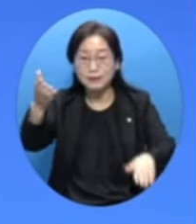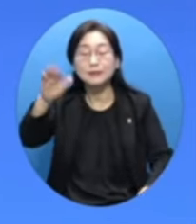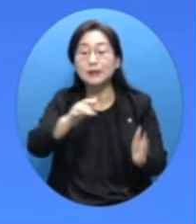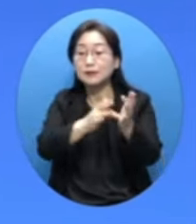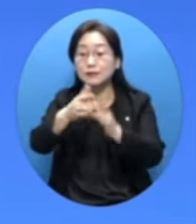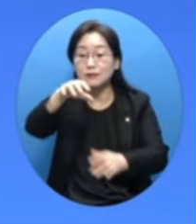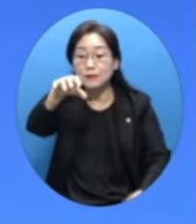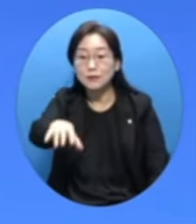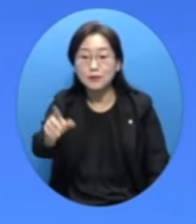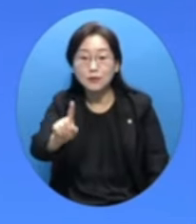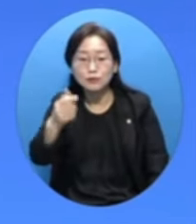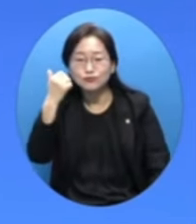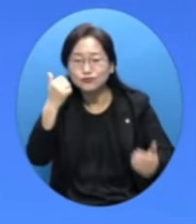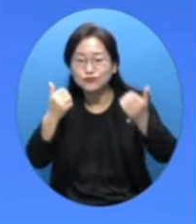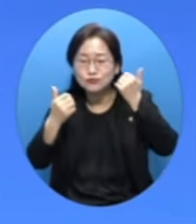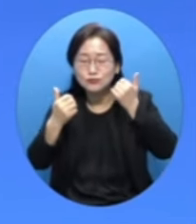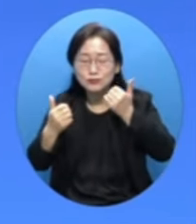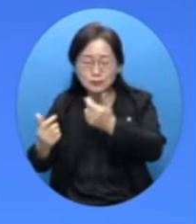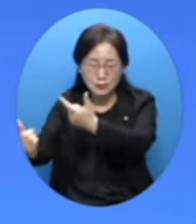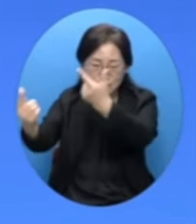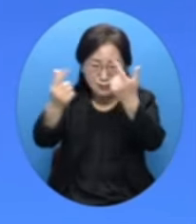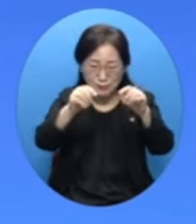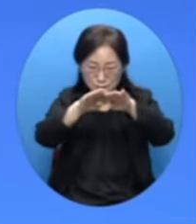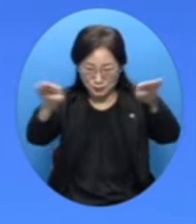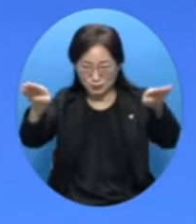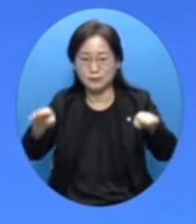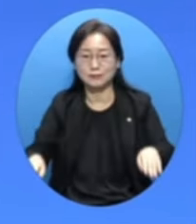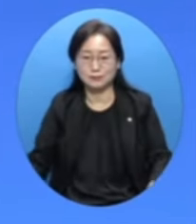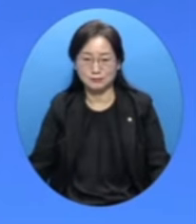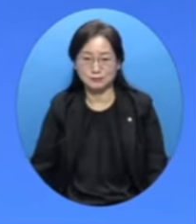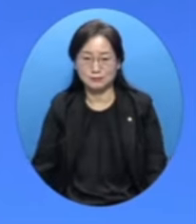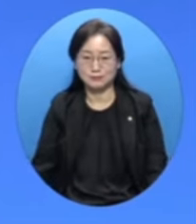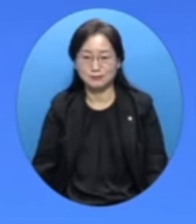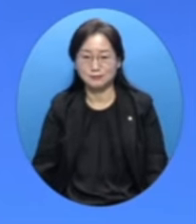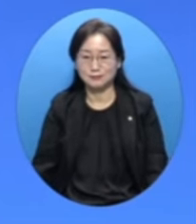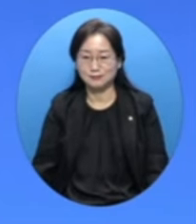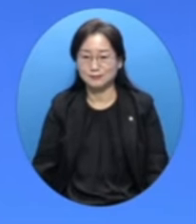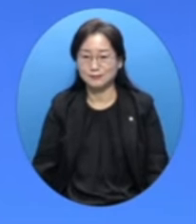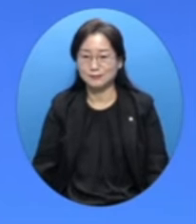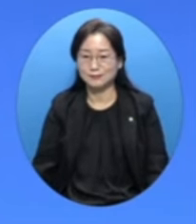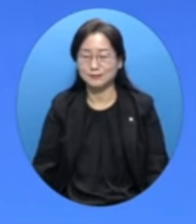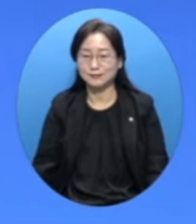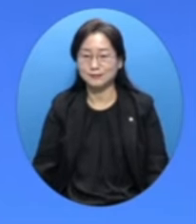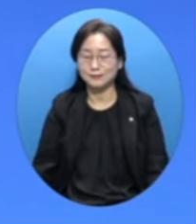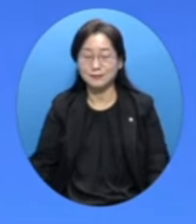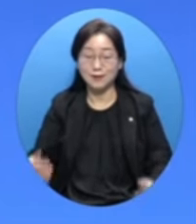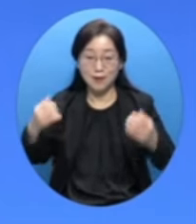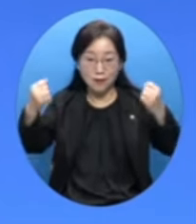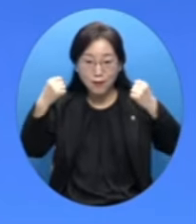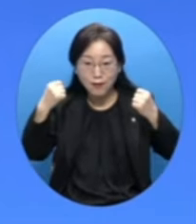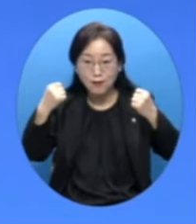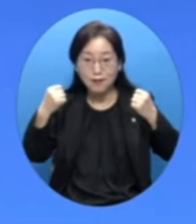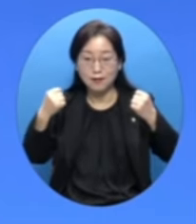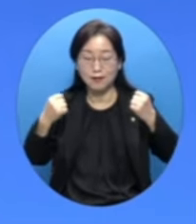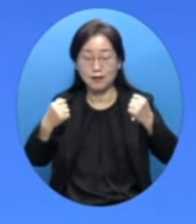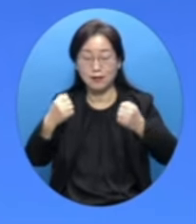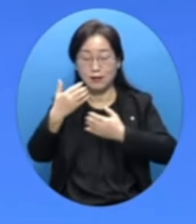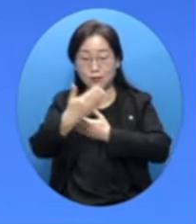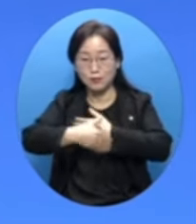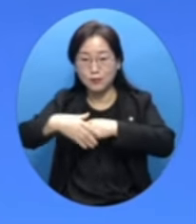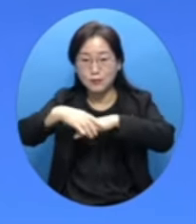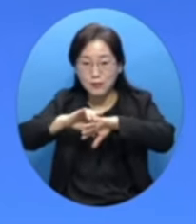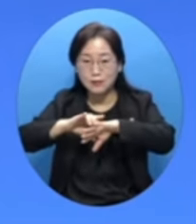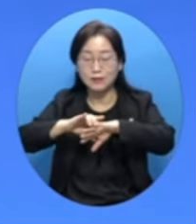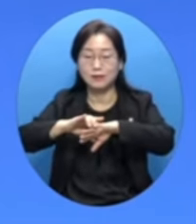그 누구도 차별을 두지 않습니다 건강한 자나 몸에 장애를 가진